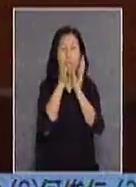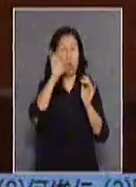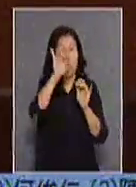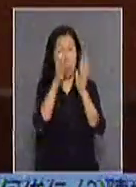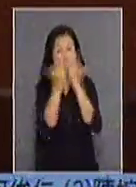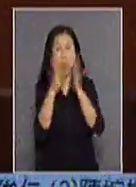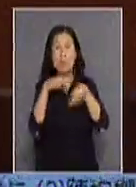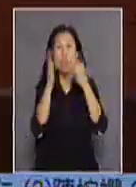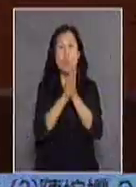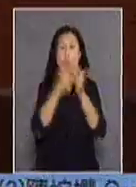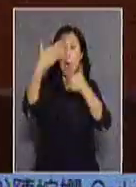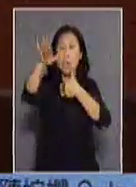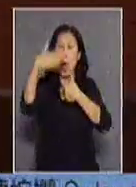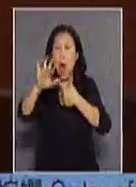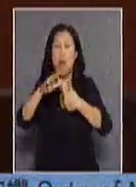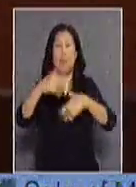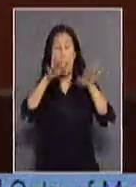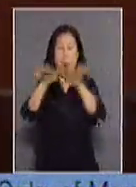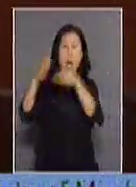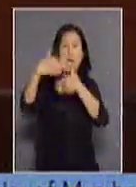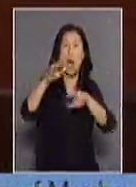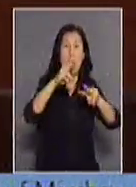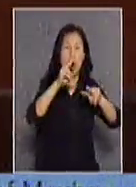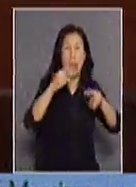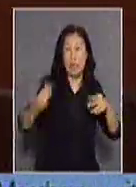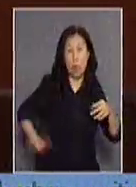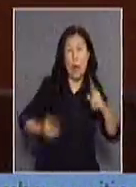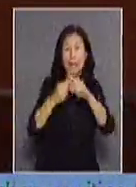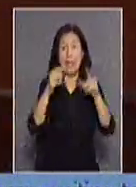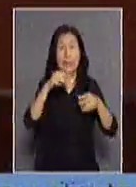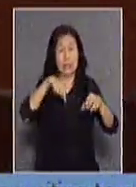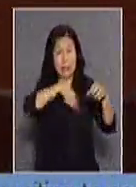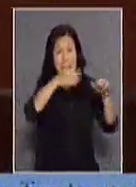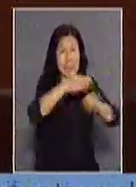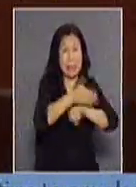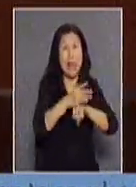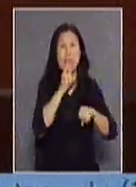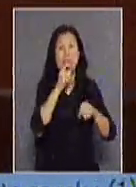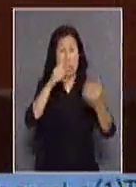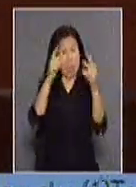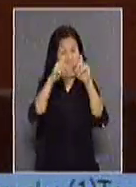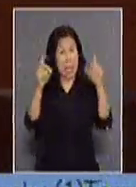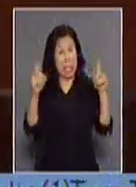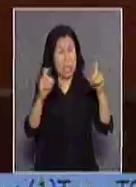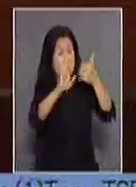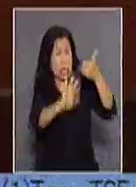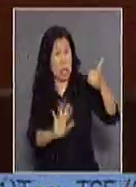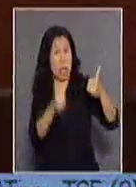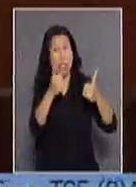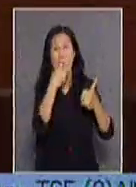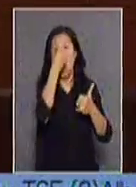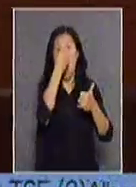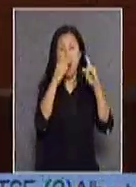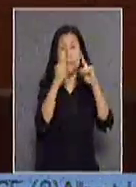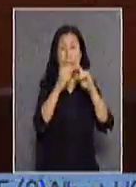風靡海外華人社會，一個城市能夠產生如此巨大的影響力，顯示了香港人